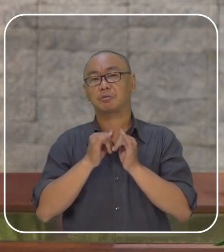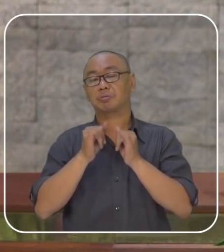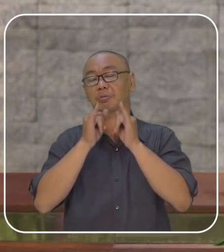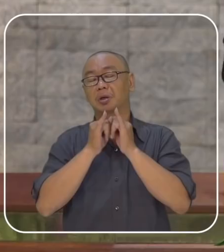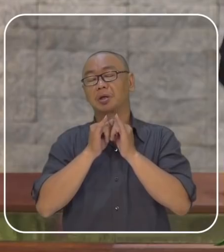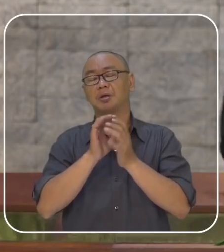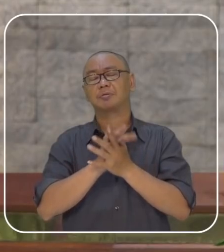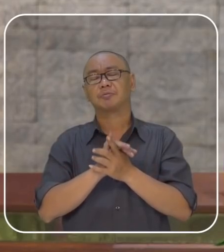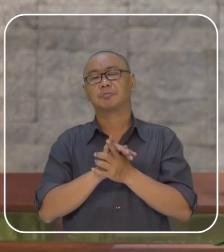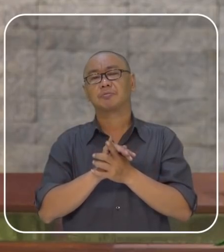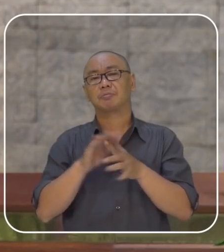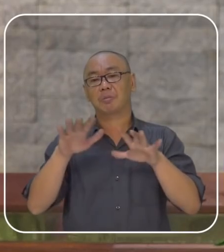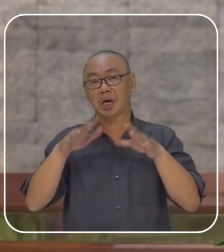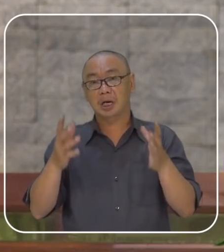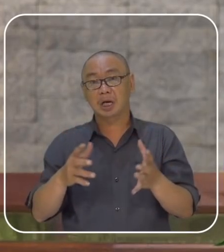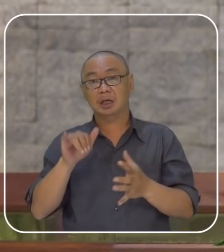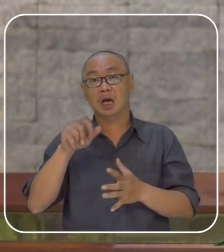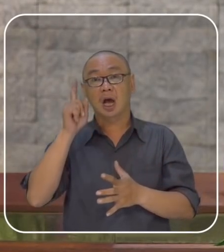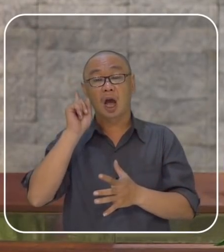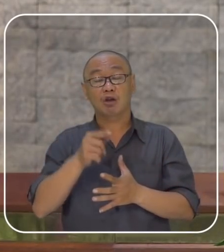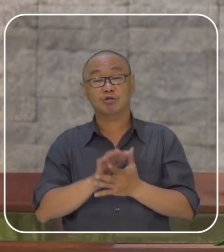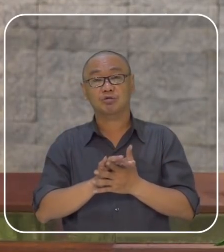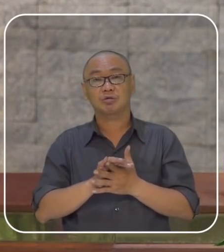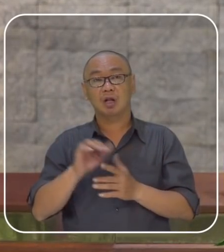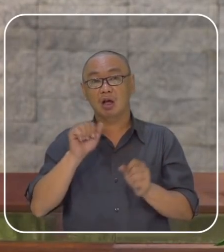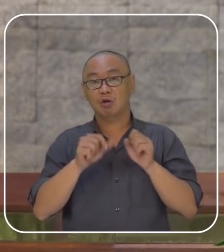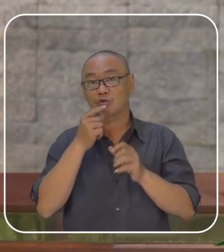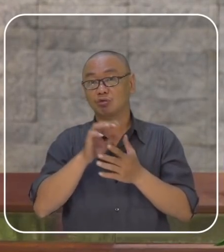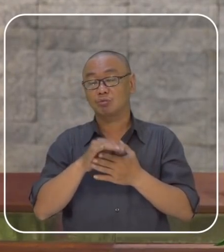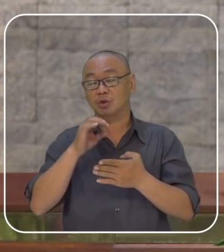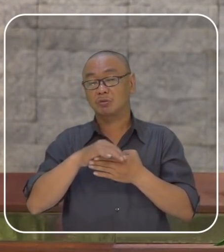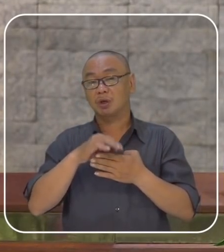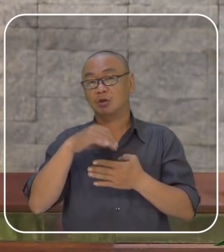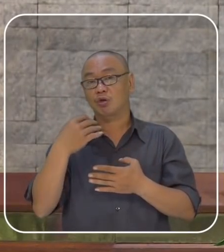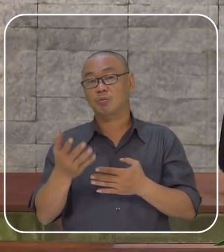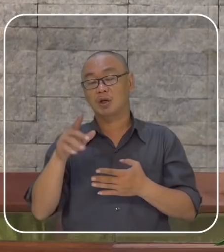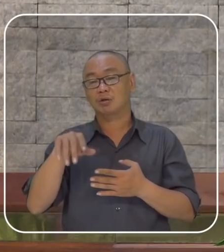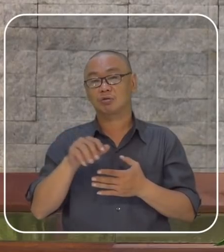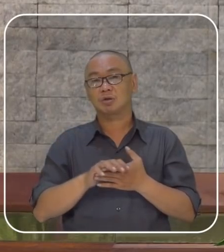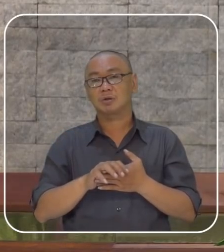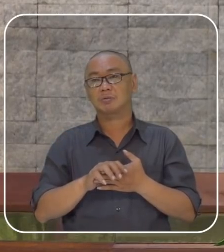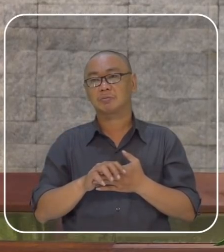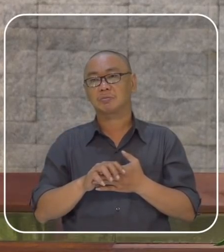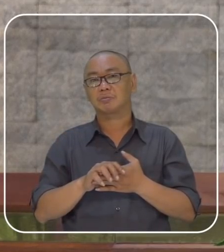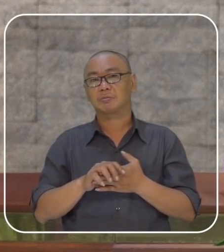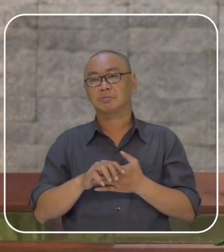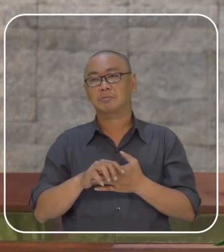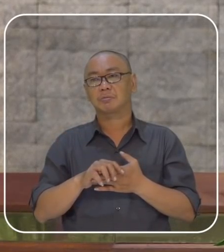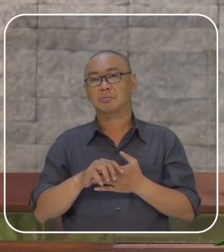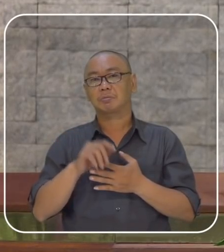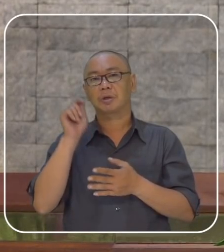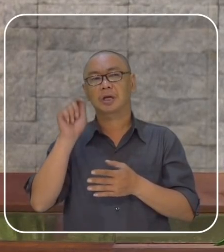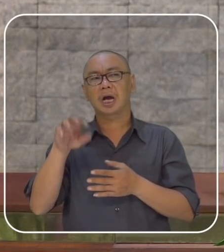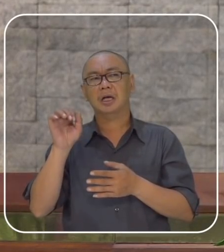Barang-barang yang seharusnya dilakukan untuk persembahan korban itu dipermainkan. Bahkan